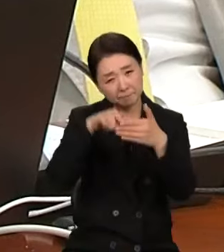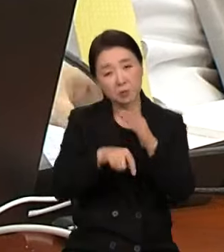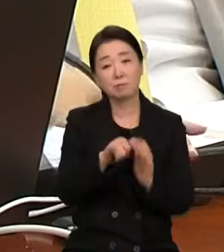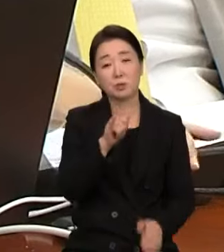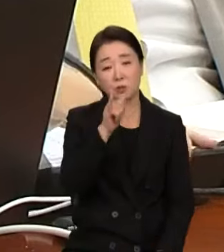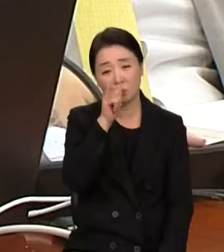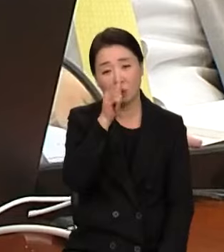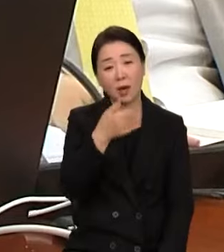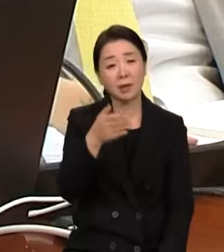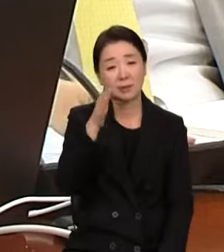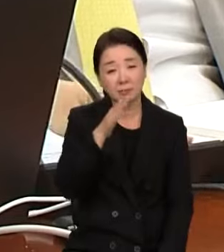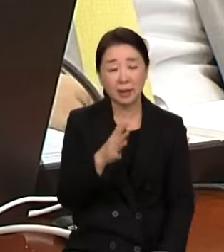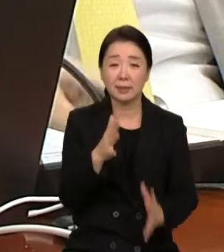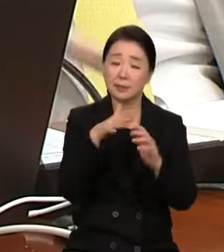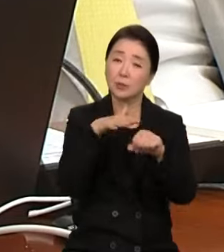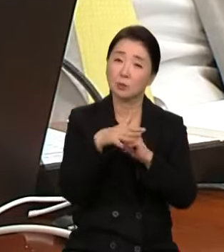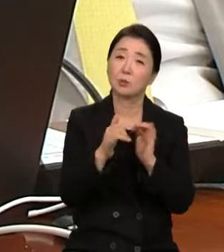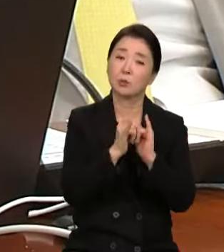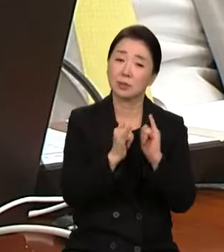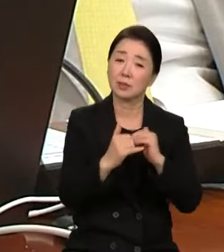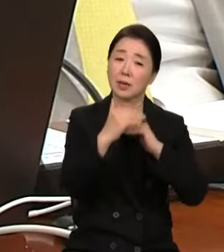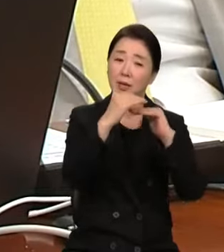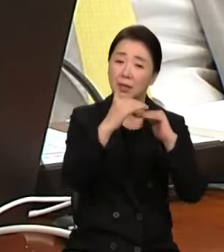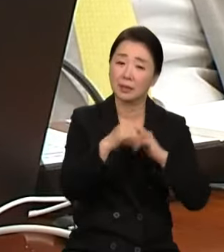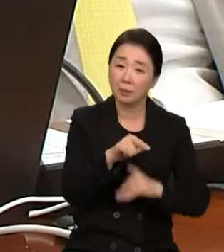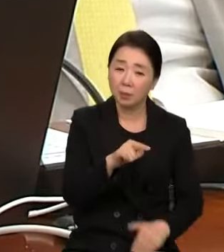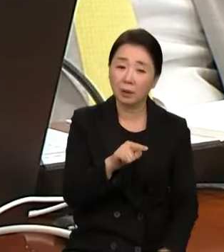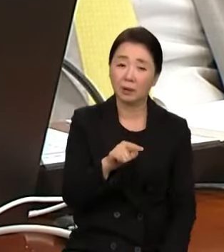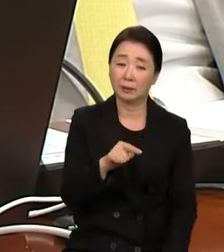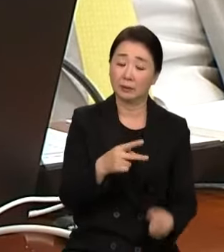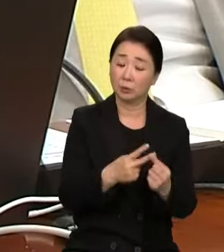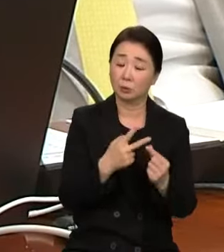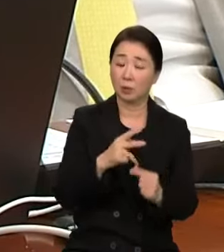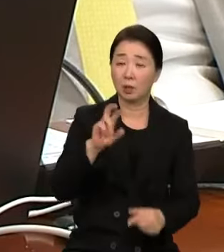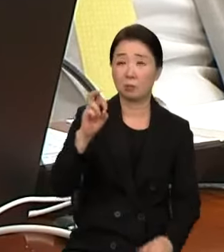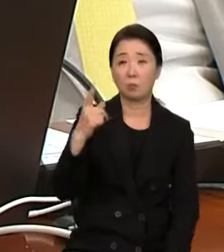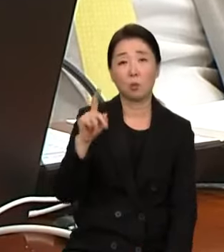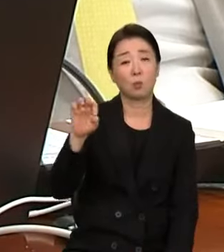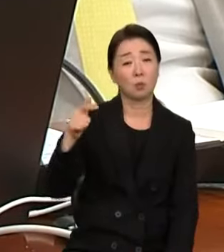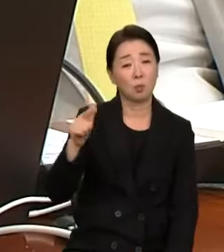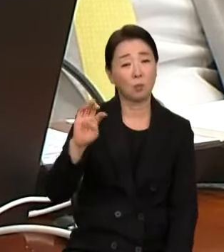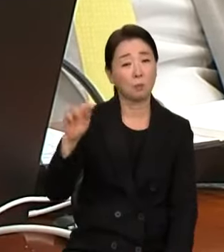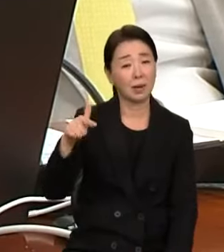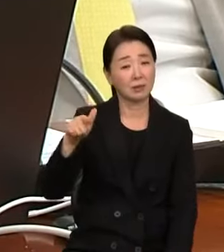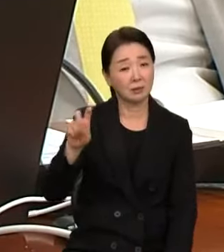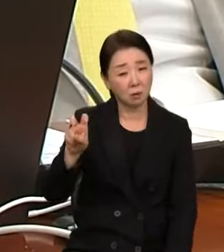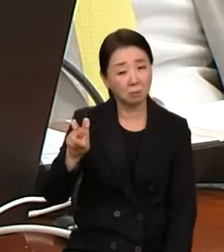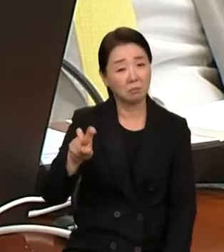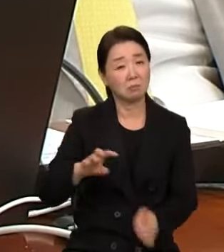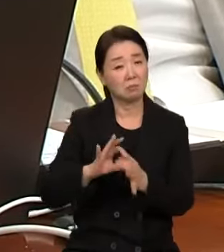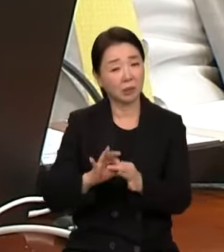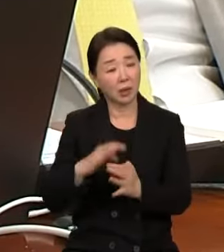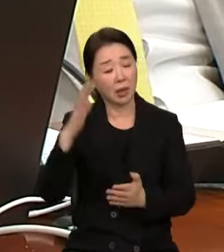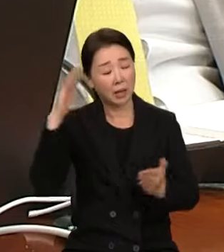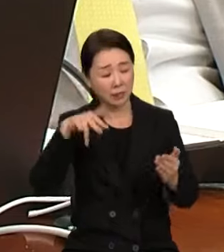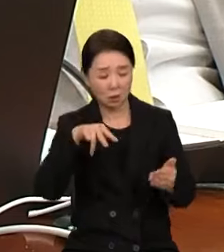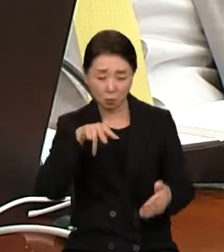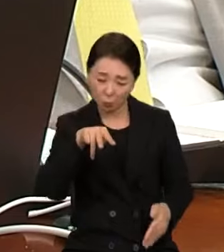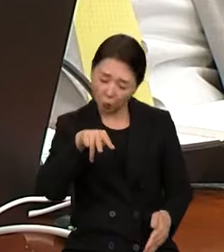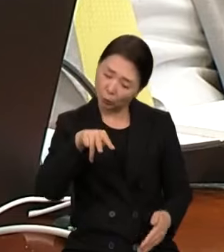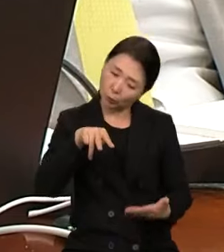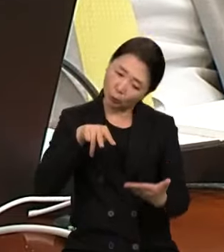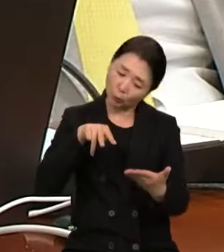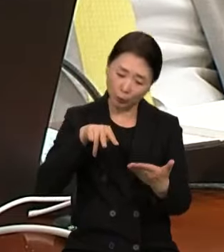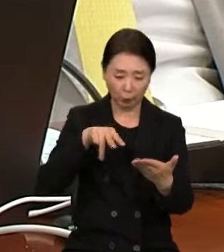특히 채식주의자의 이편이 몽고 반점이나 이런 분야에서는 그 여러 가지 학생들이 보기에는